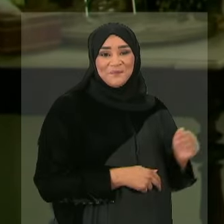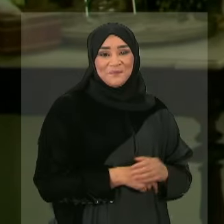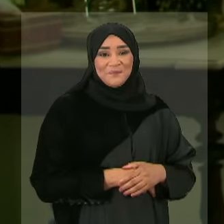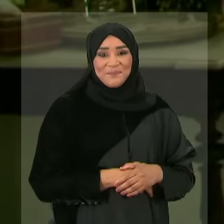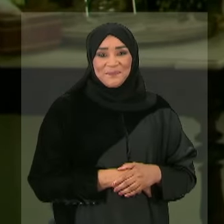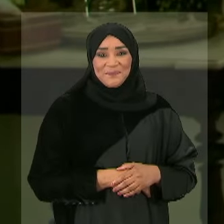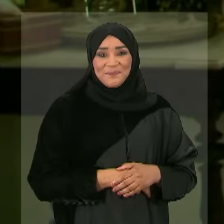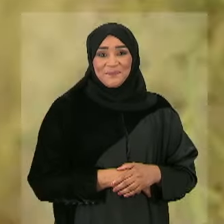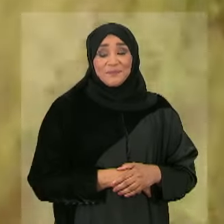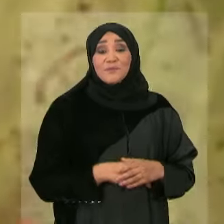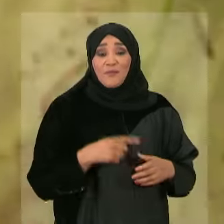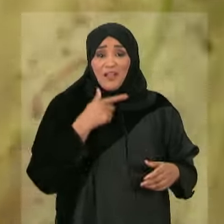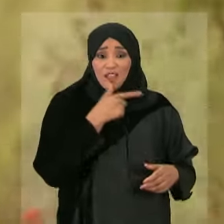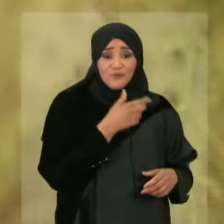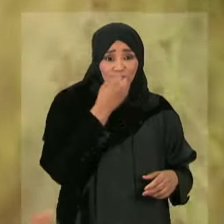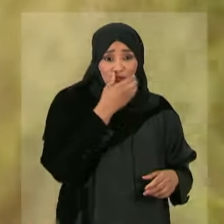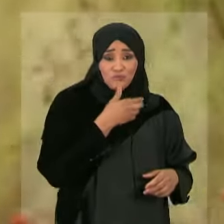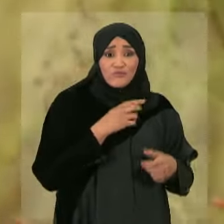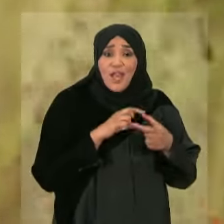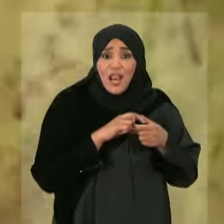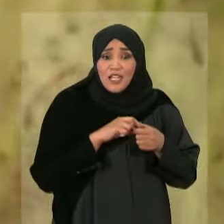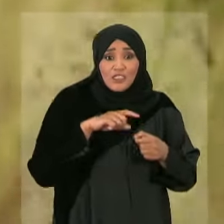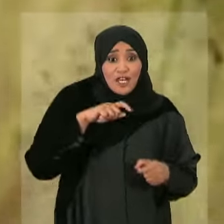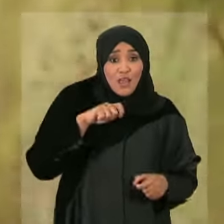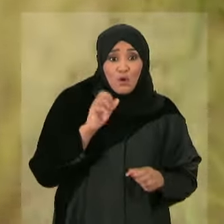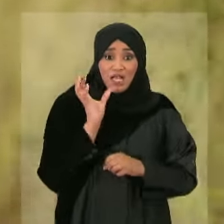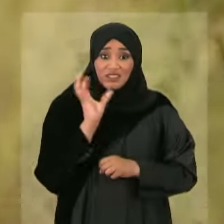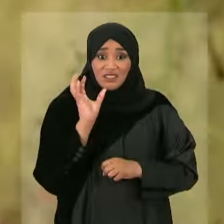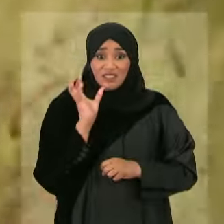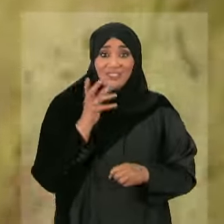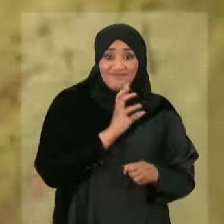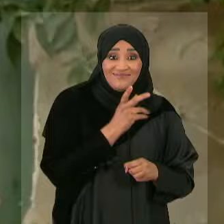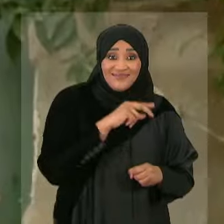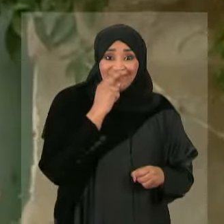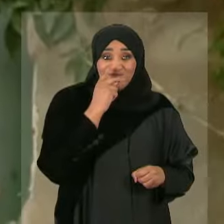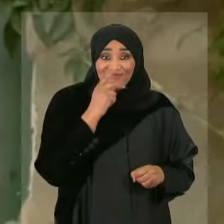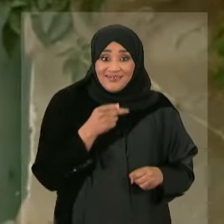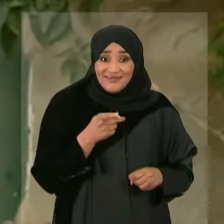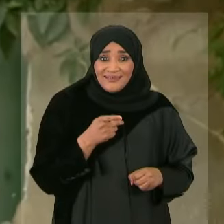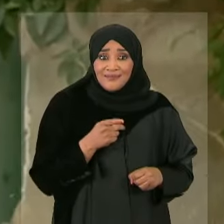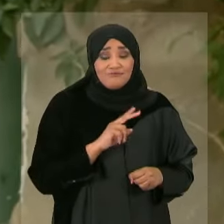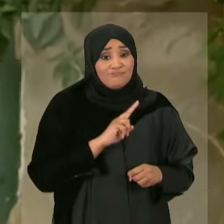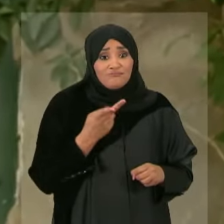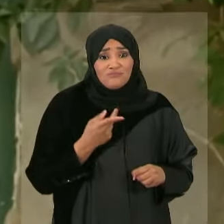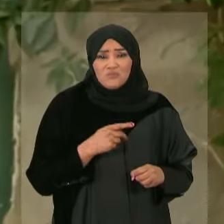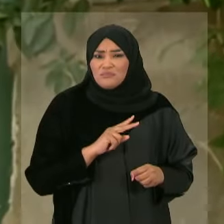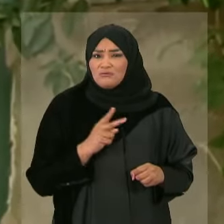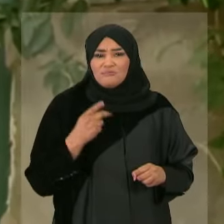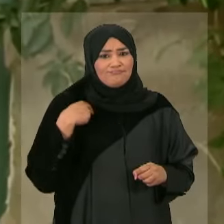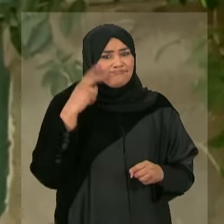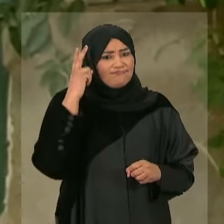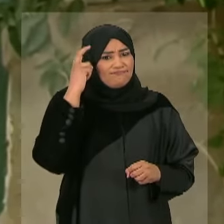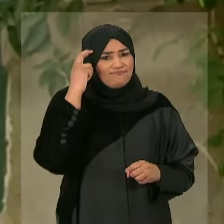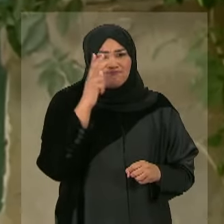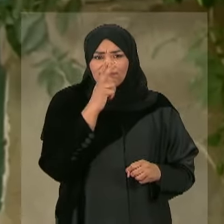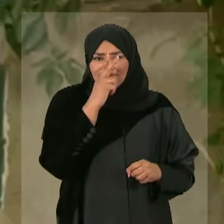العلاقة بين الليمونة والزهرة وزهرة المرجان اللي بتطلع عليها، هذا نوع من ذاكرة